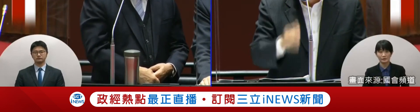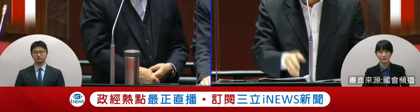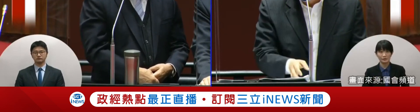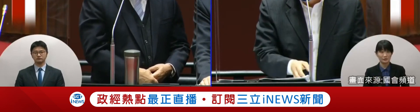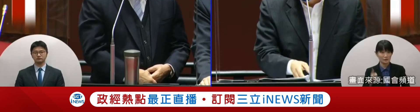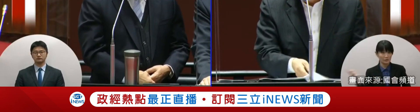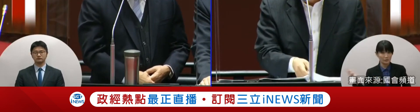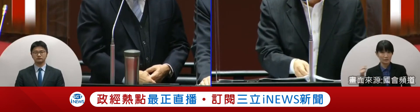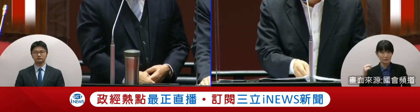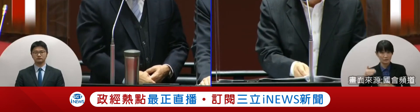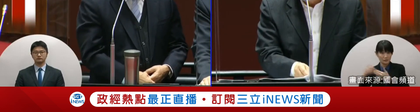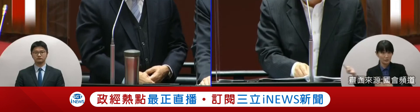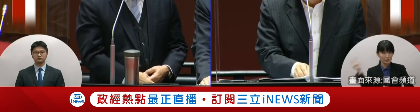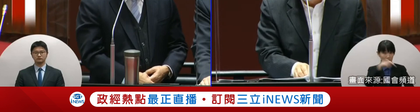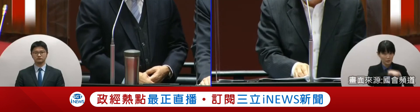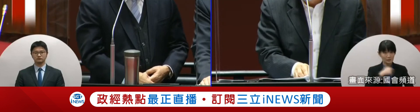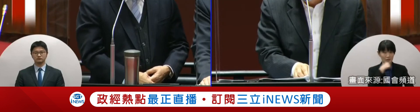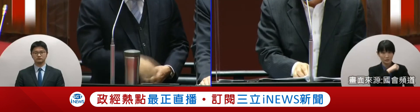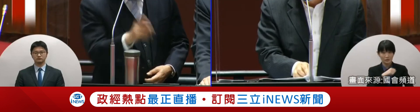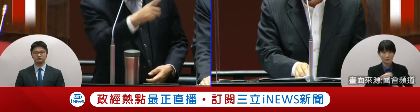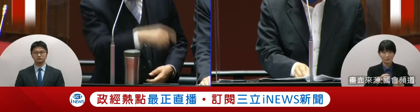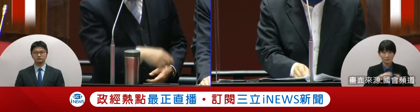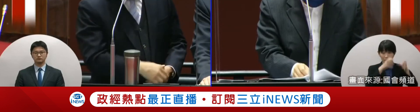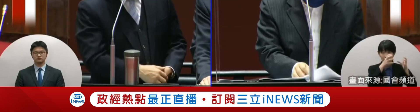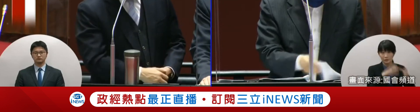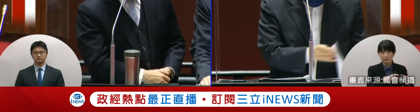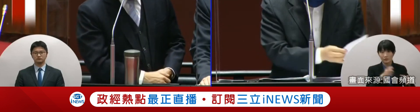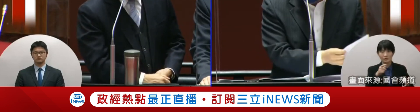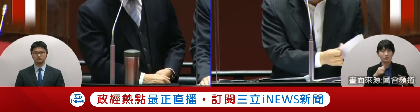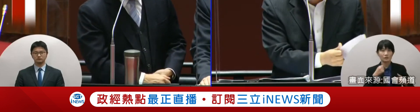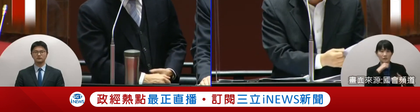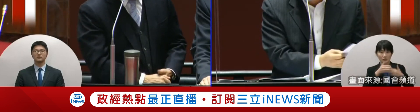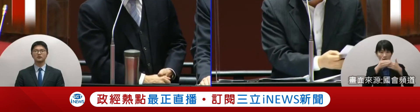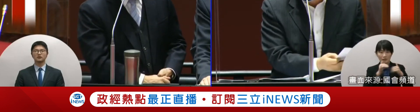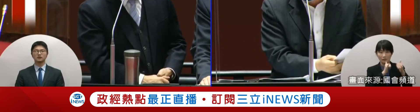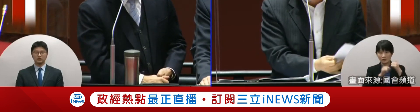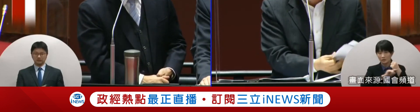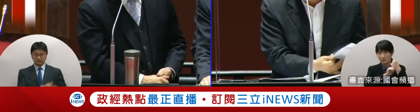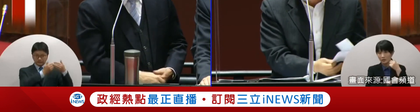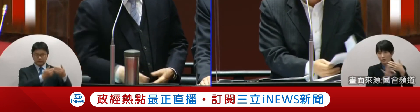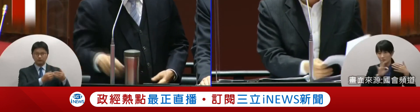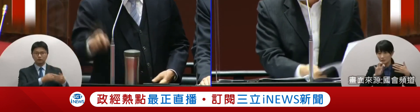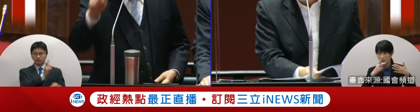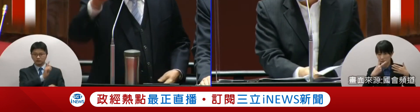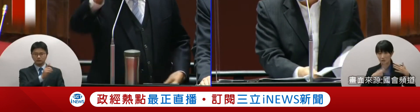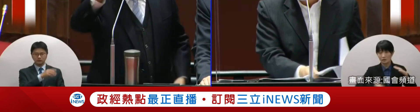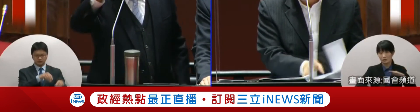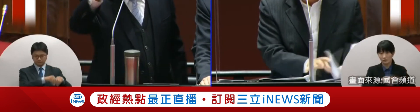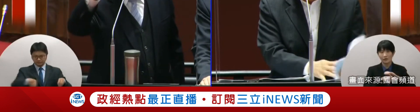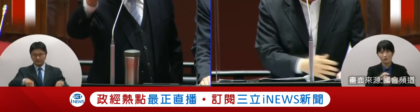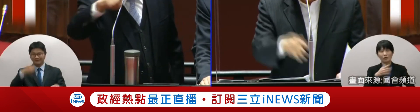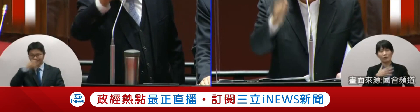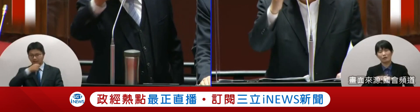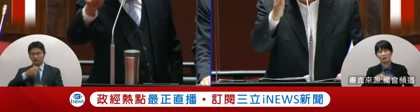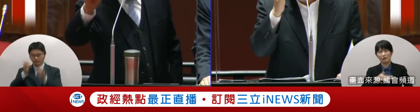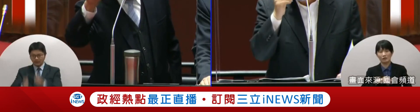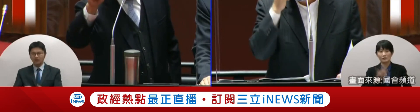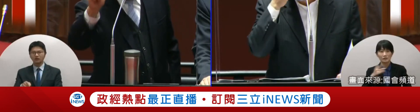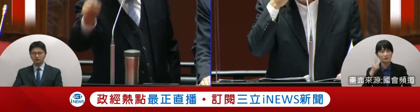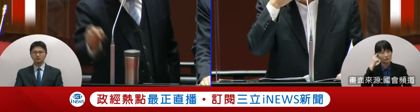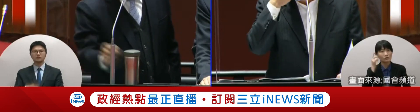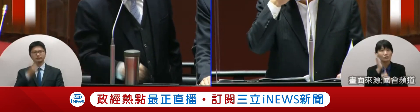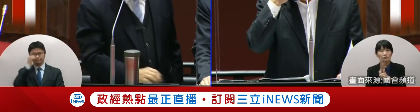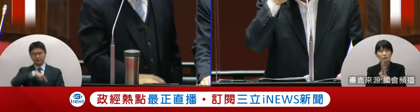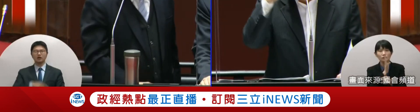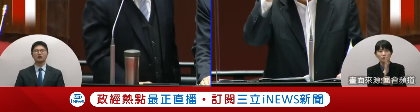这边设立机构，是因为违反了两岸人民关系条例 不得在这里设立 第42条。我理解你要讲这个东西，可是我要问的